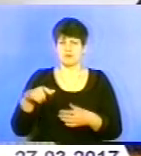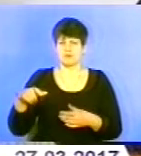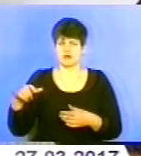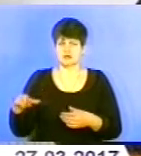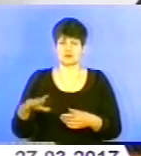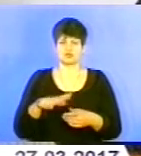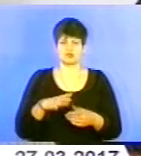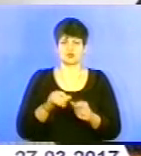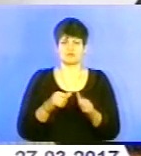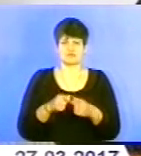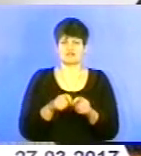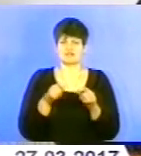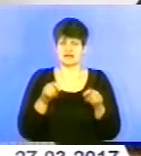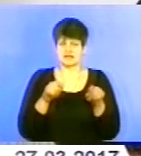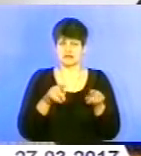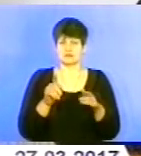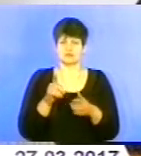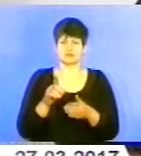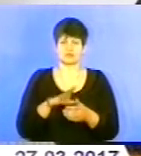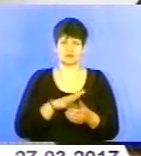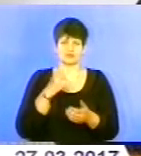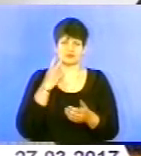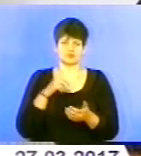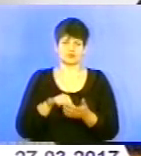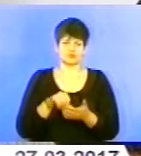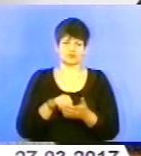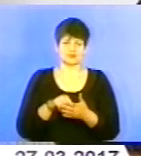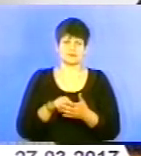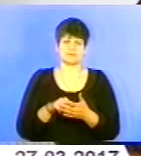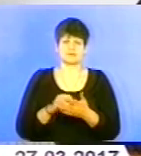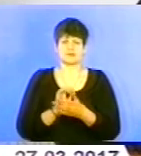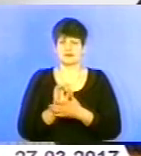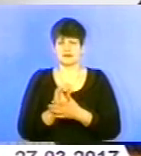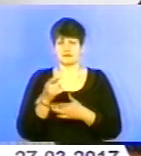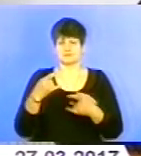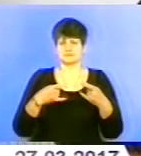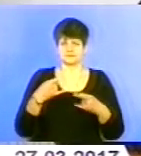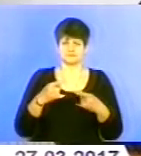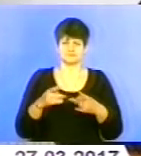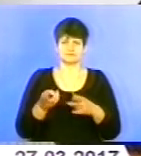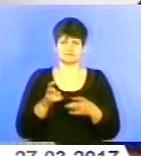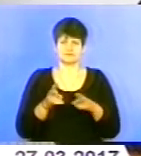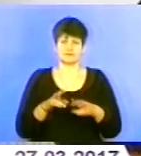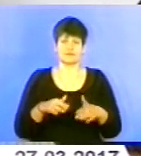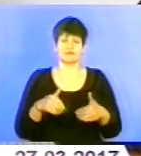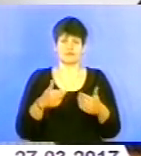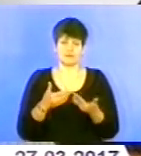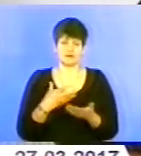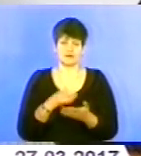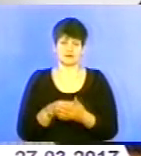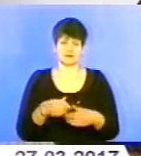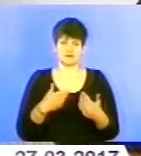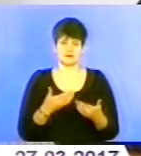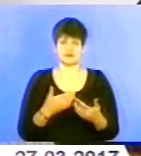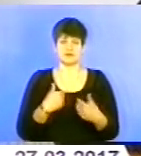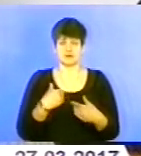були відкритими, на них постійно були присутні представники громадськості, засобів масової інформації, які також давали свої пропозиції, побажання. Вважаю, що ми